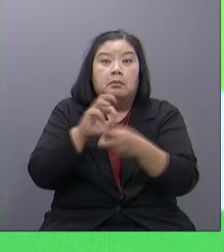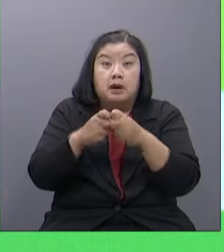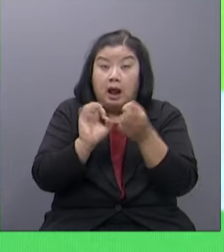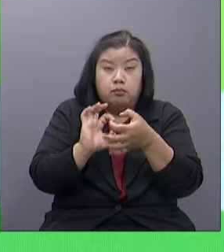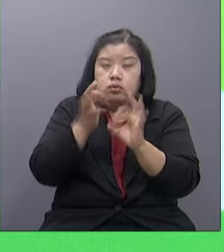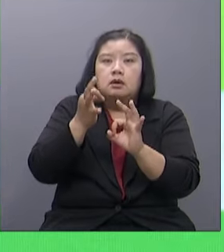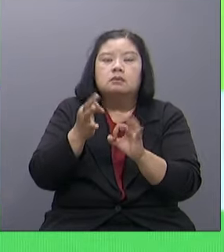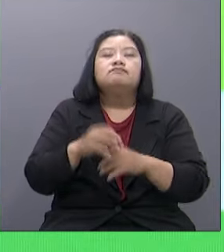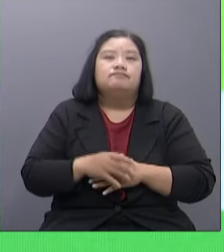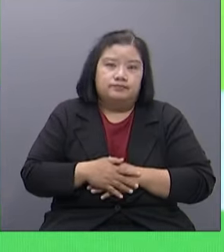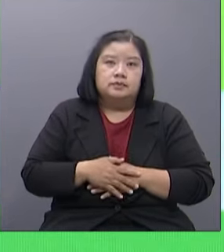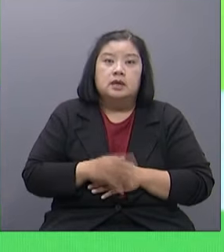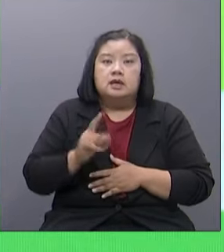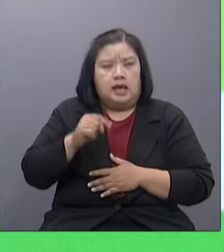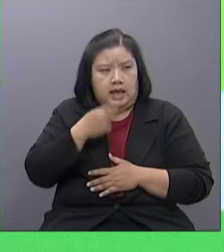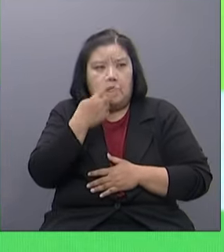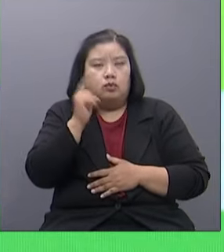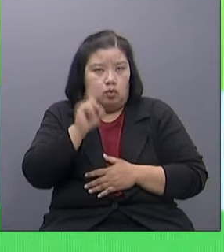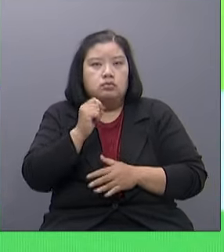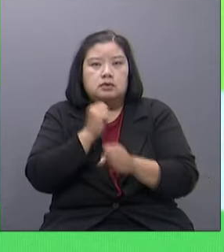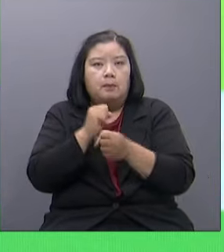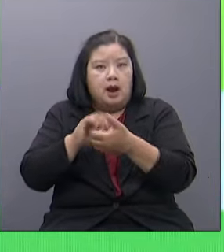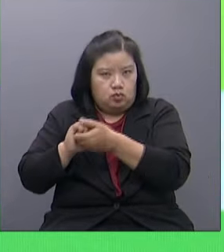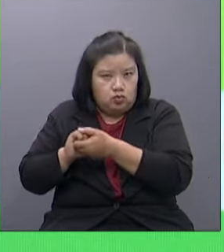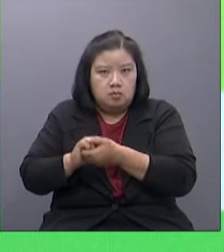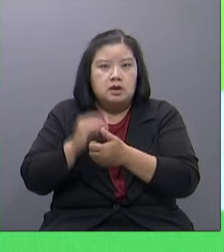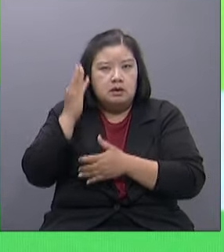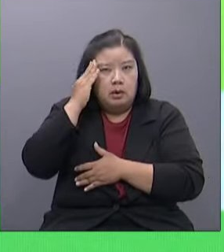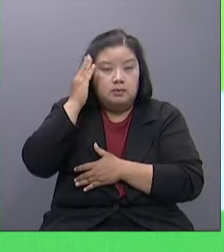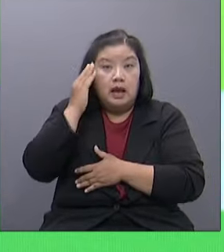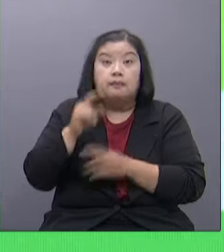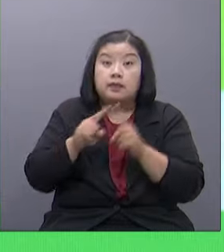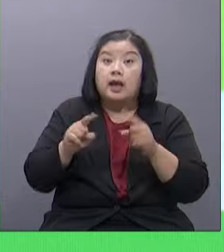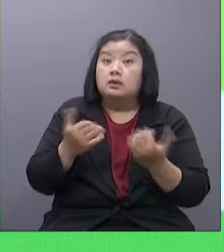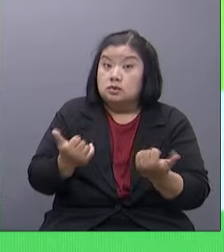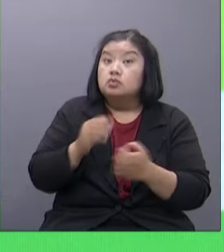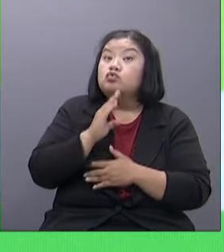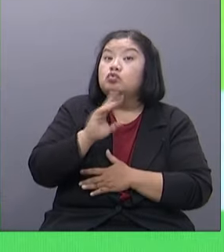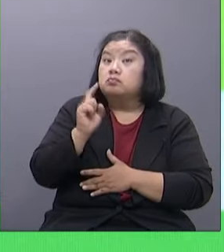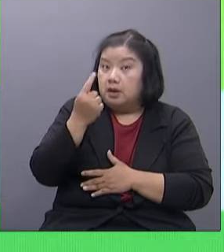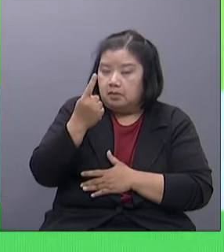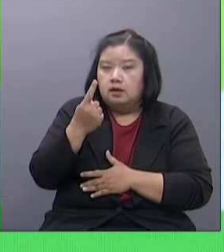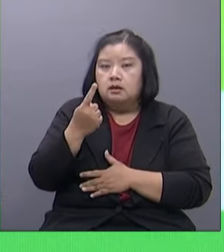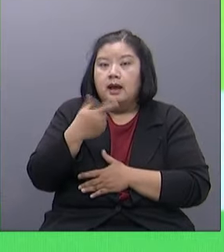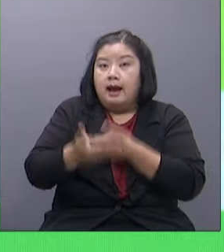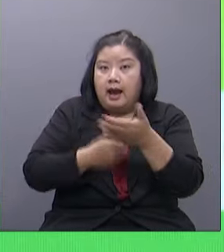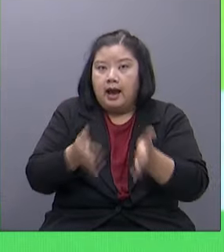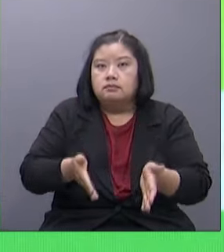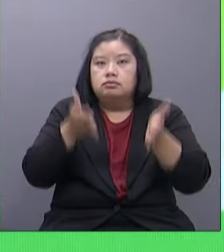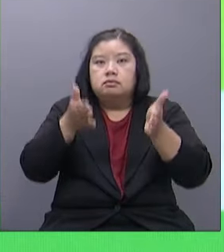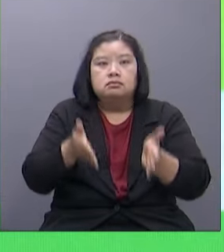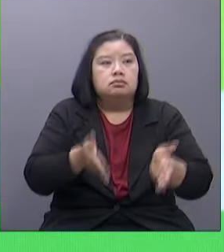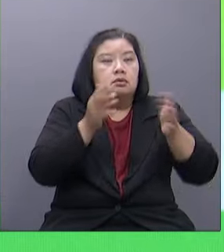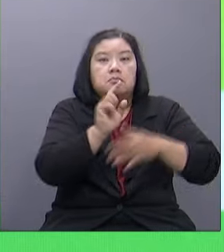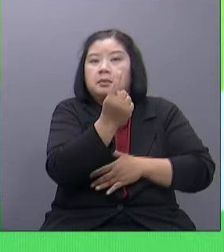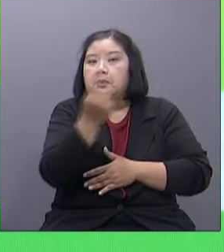คะจะเห็นความจำเป็นที่ต้องทำงานร่วมกันในหลายภาคส่วนที่เกี่ยวข้องนะคะถ้าวันนี้จะมีตลาดเกิดขึ้นใหม่หรือว่าตลาดอื่นๆที่มี